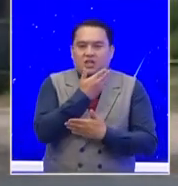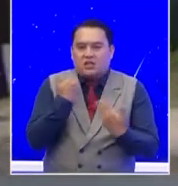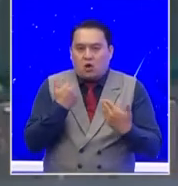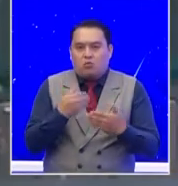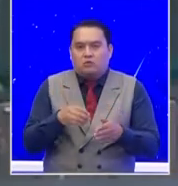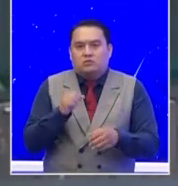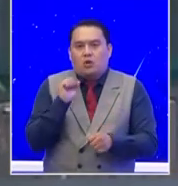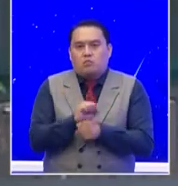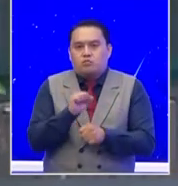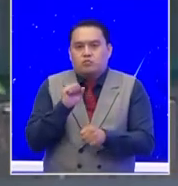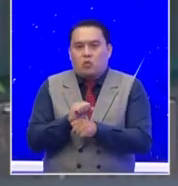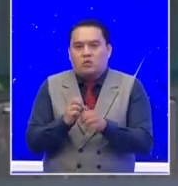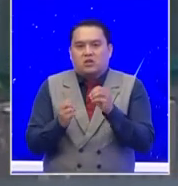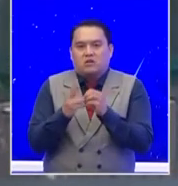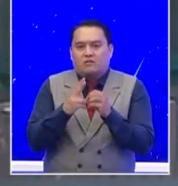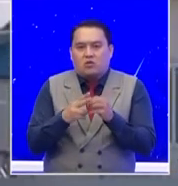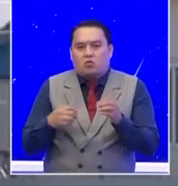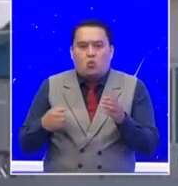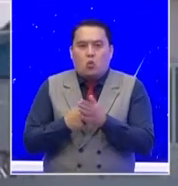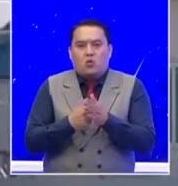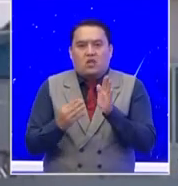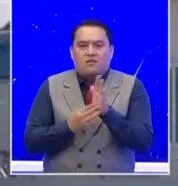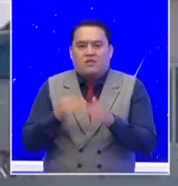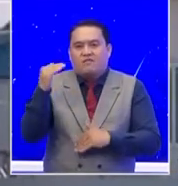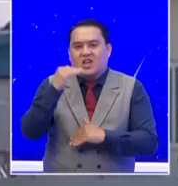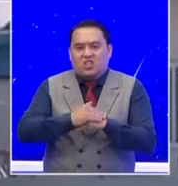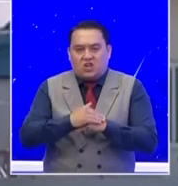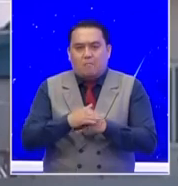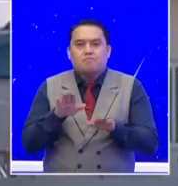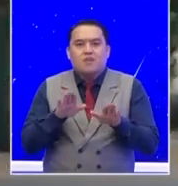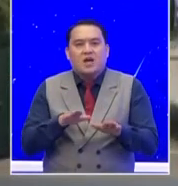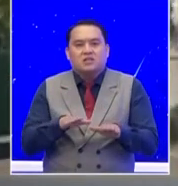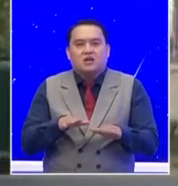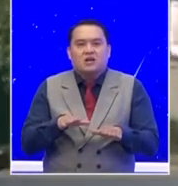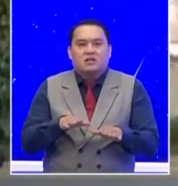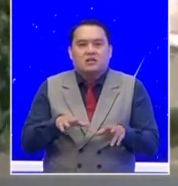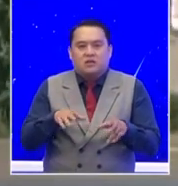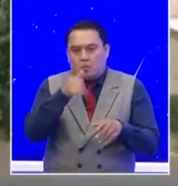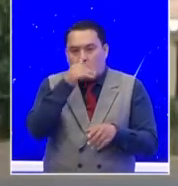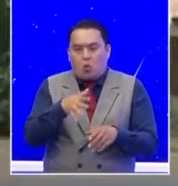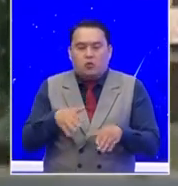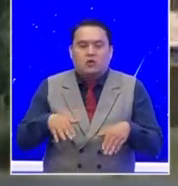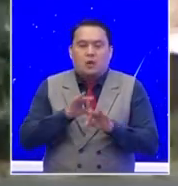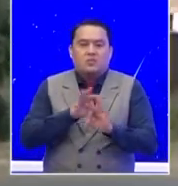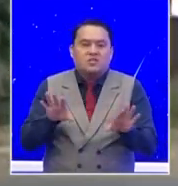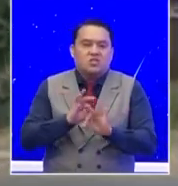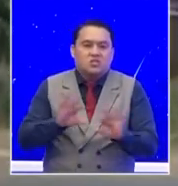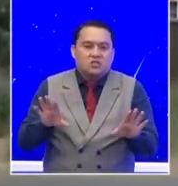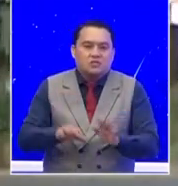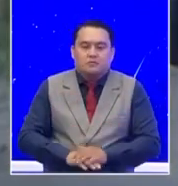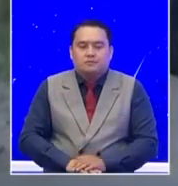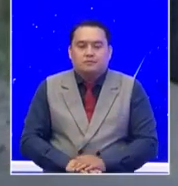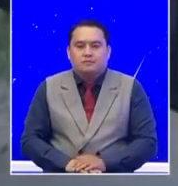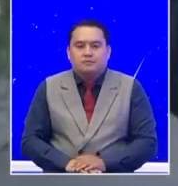отключают ее по словам людей с 12 дня до девяти вечера местные власти пока никак не прокомментировали ситуацию